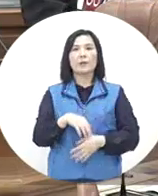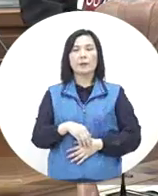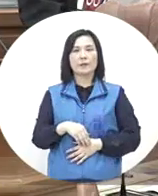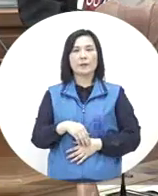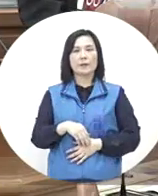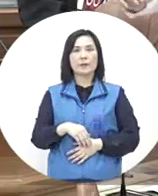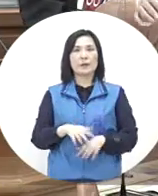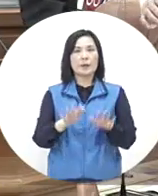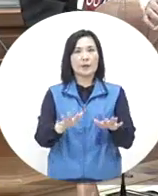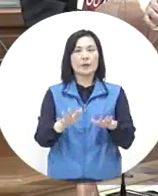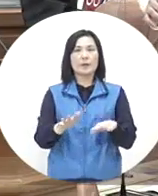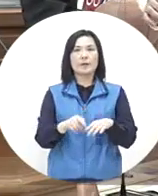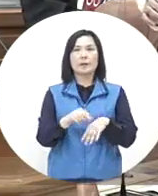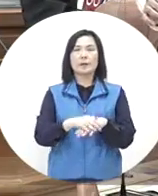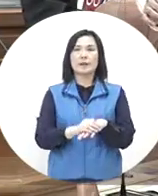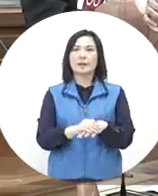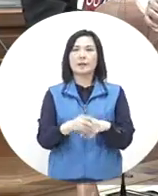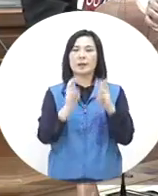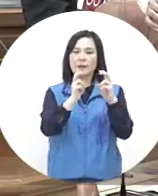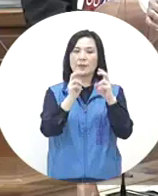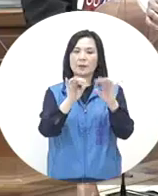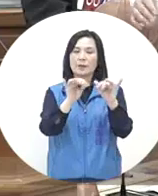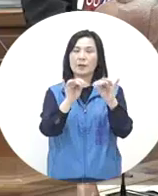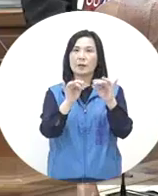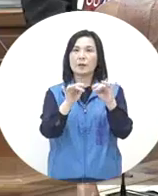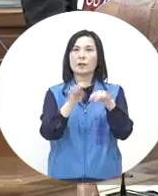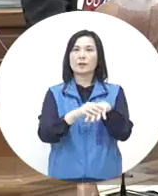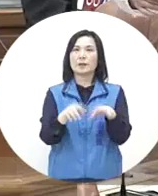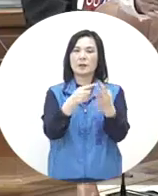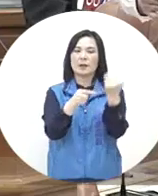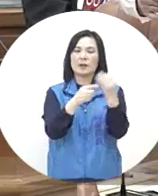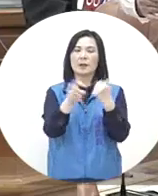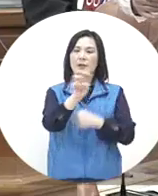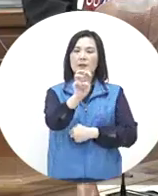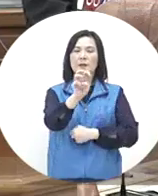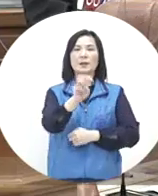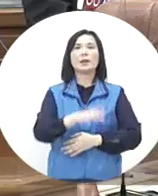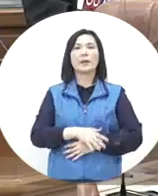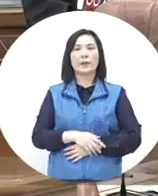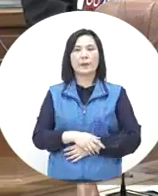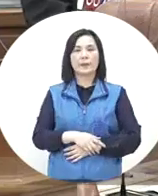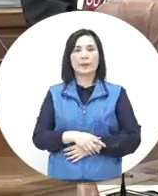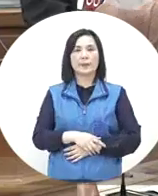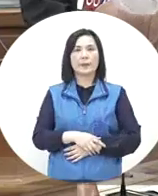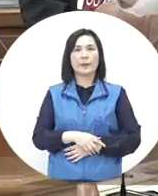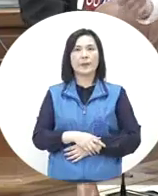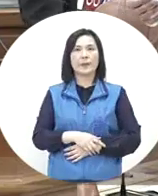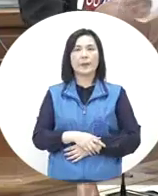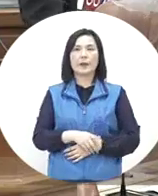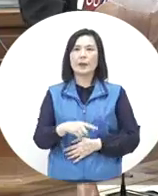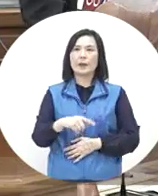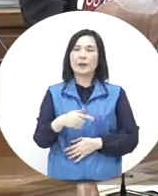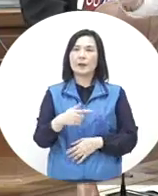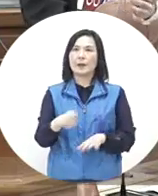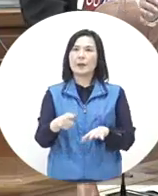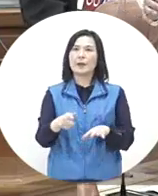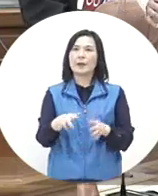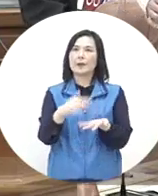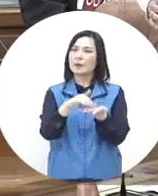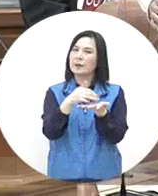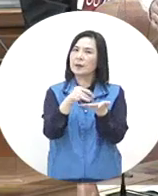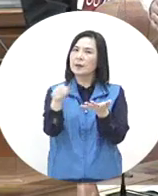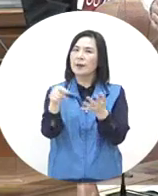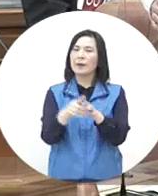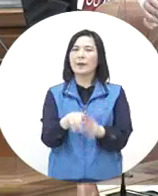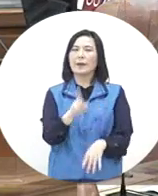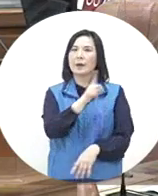主办捷运土地开发共30案哈，那陆陆续续这个大概预估可以啊，这个挹注的自偿